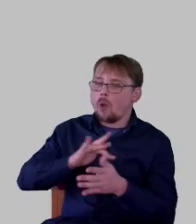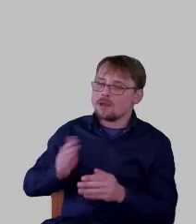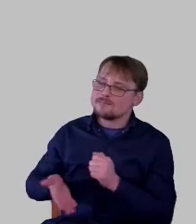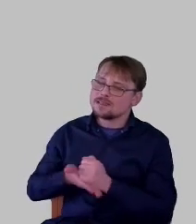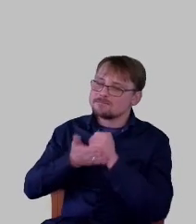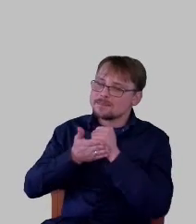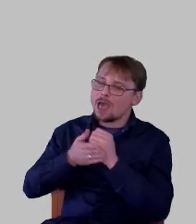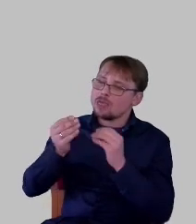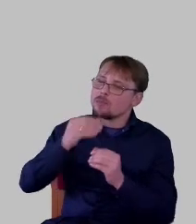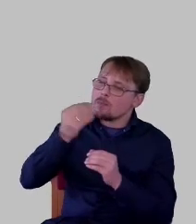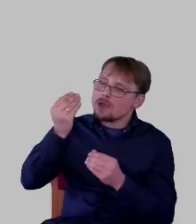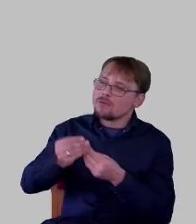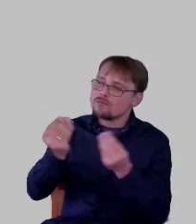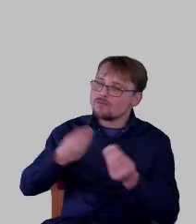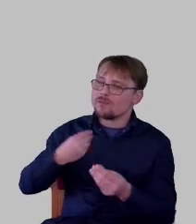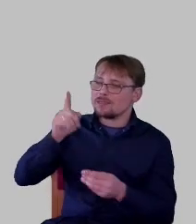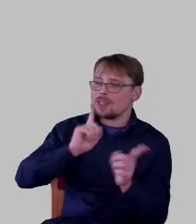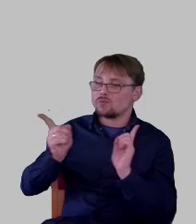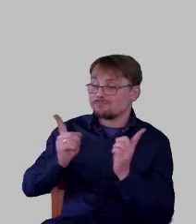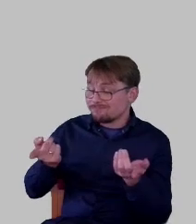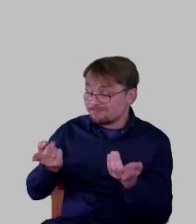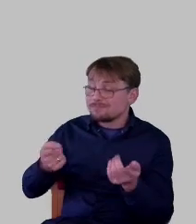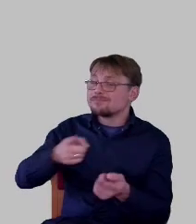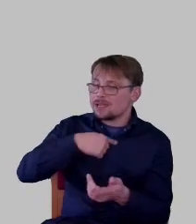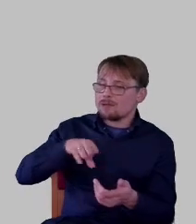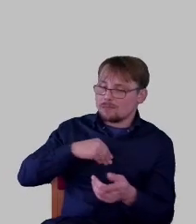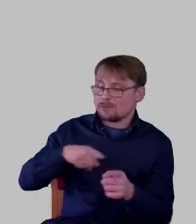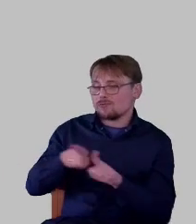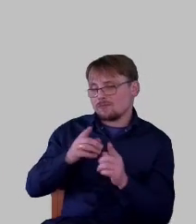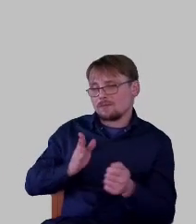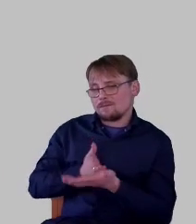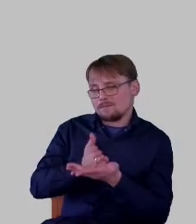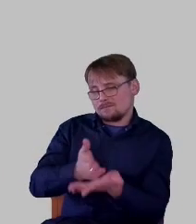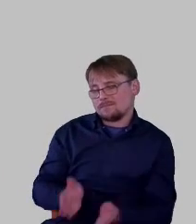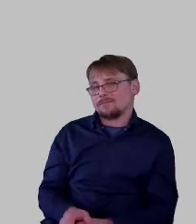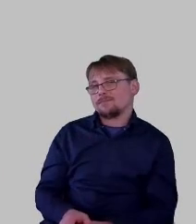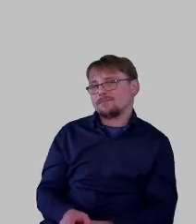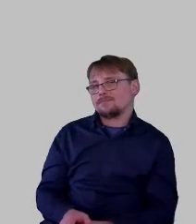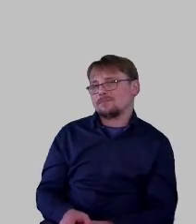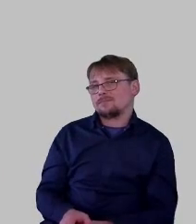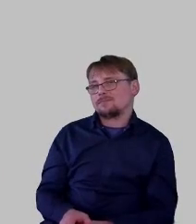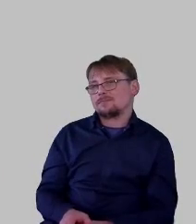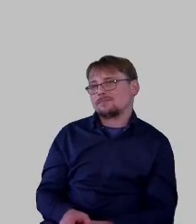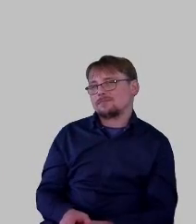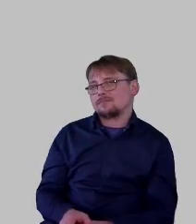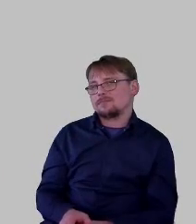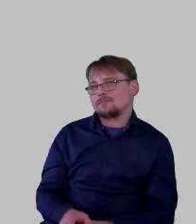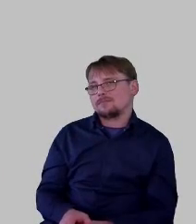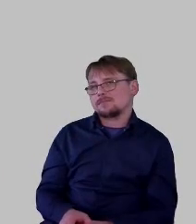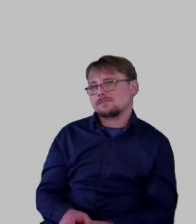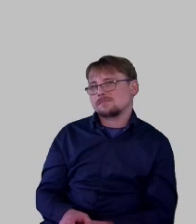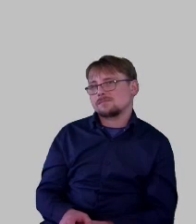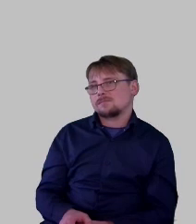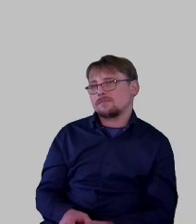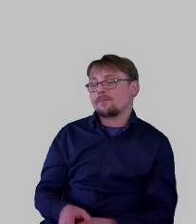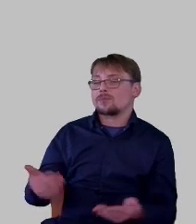nauczyciele czy specjaliści, którzy pracujemy z dzieckiem, bo takie możliwości też są. To, co się zadziało w